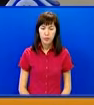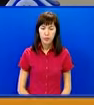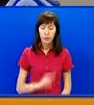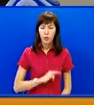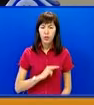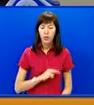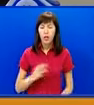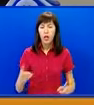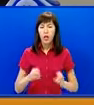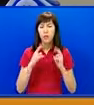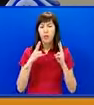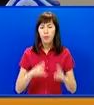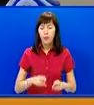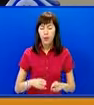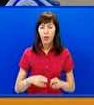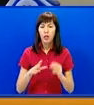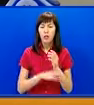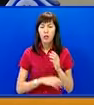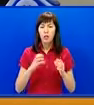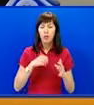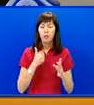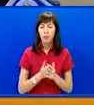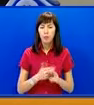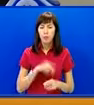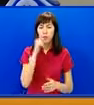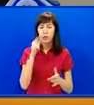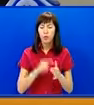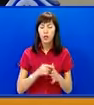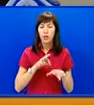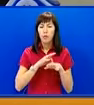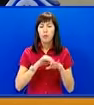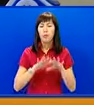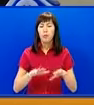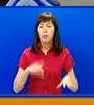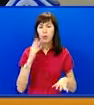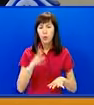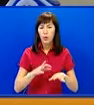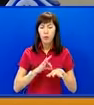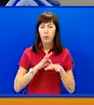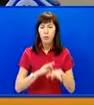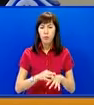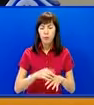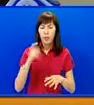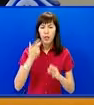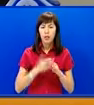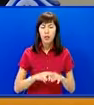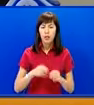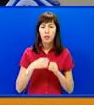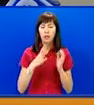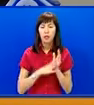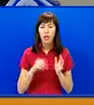Работы по пожарной безопасности закончим до конца сентября, а по вопросу перевозки детей в этом году будут перевозить предназначенные для этого